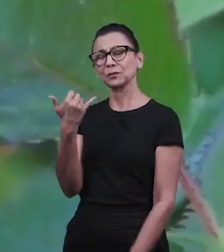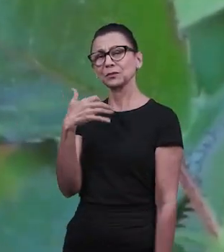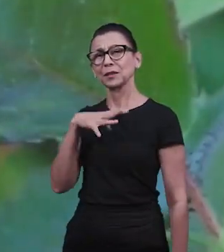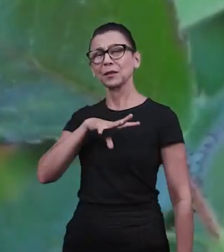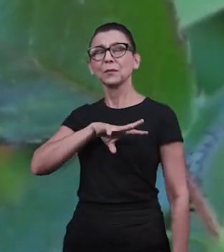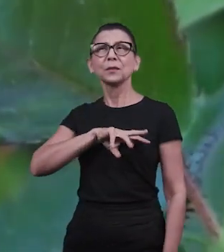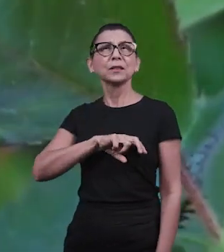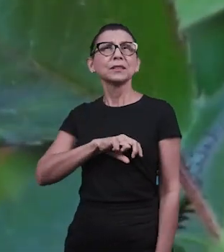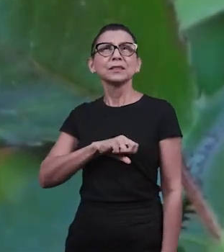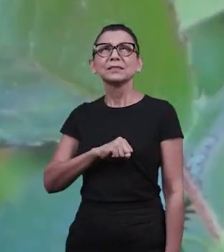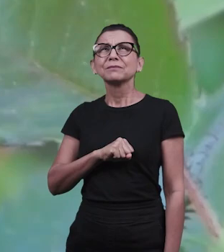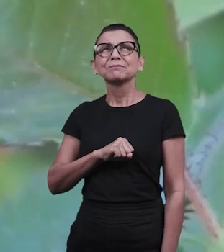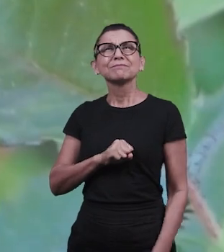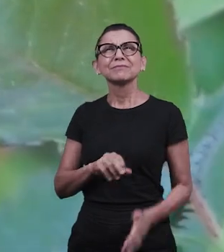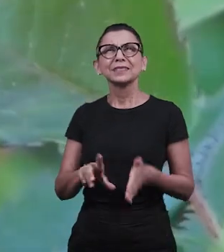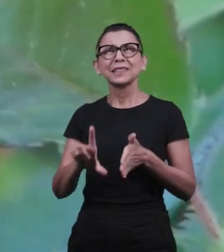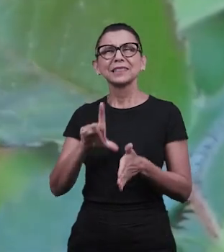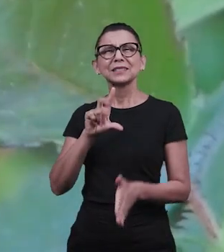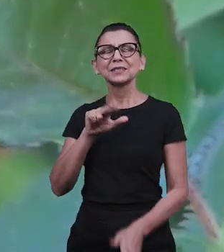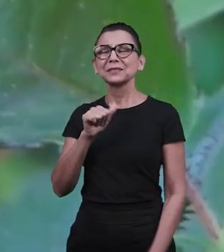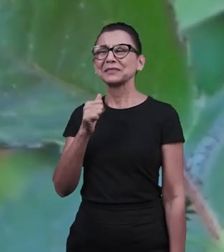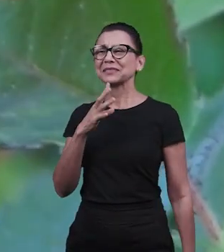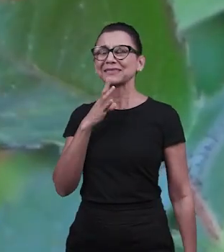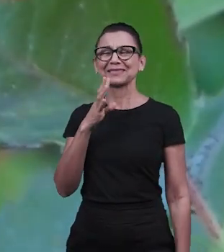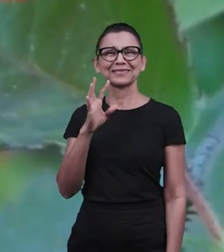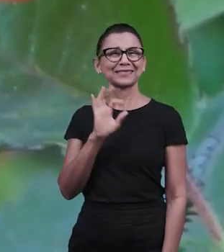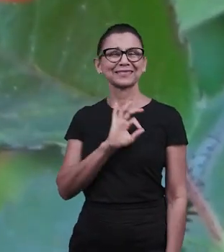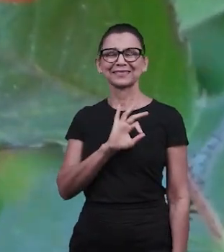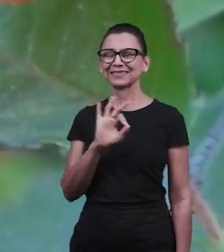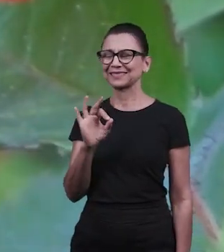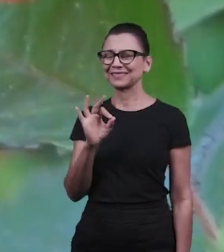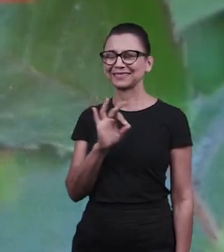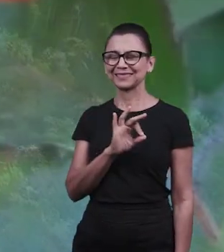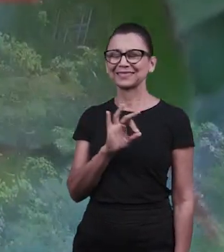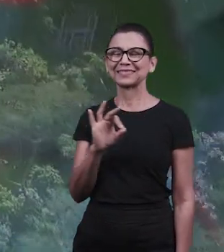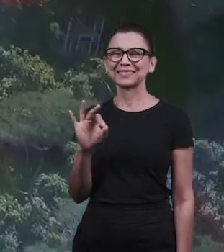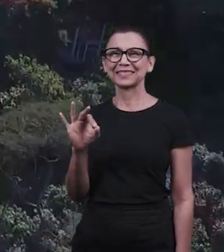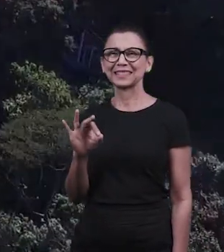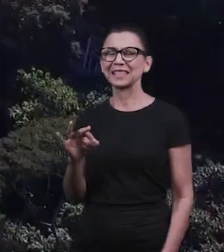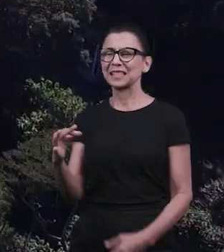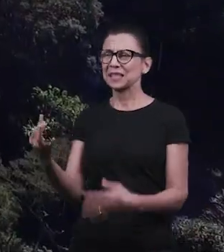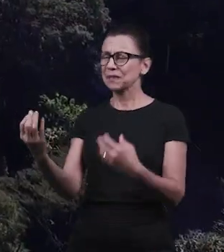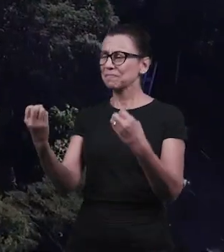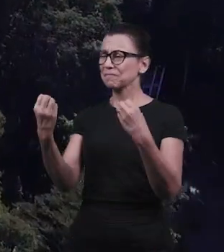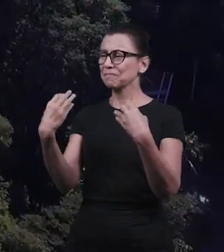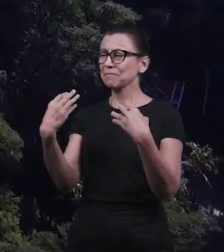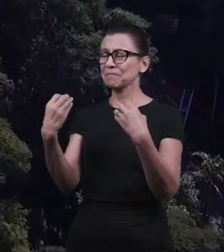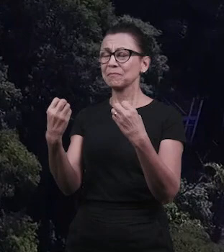и проговорил ко мне, рассказав мне о любви, которой я раньше не знал.